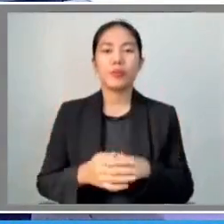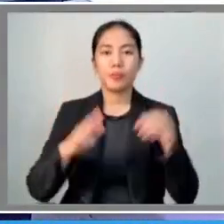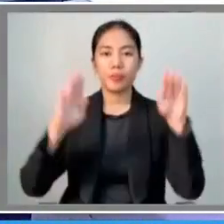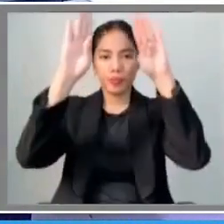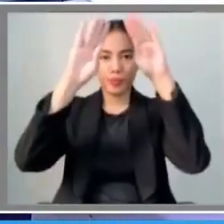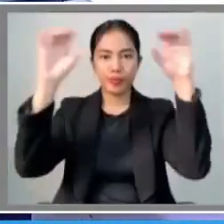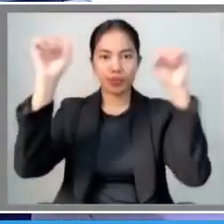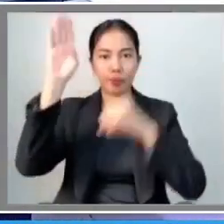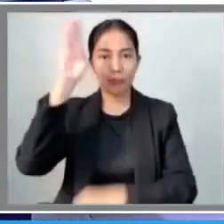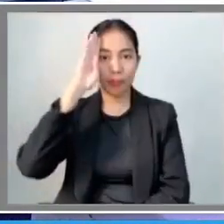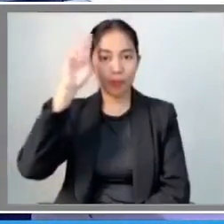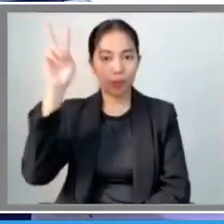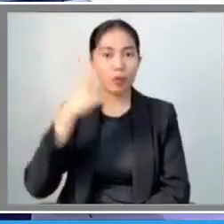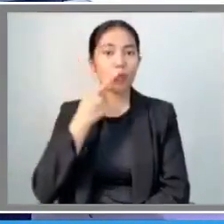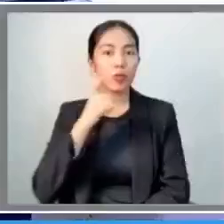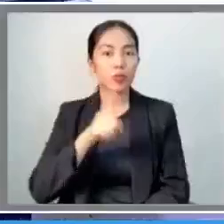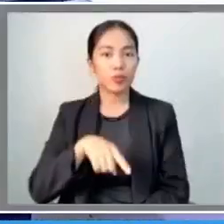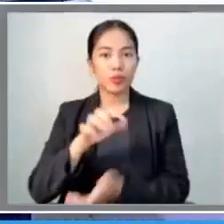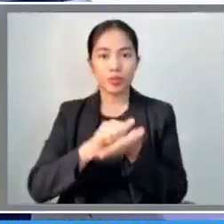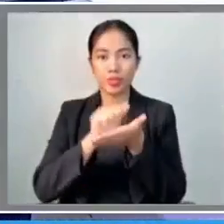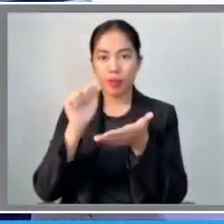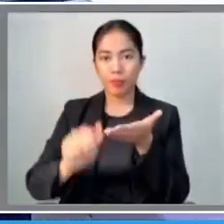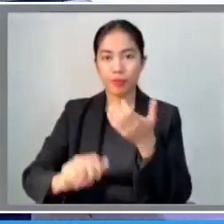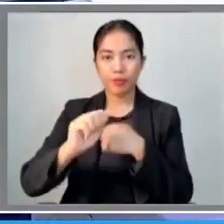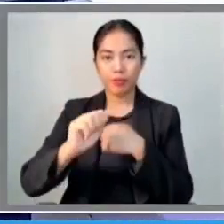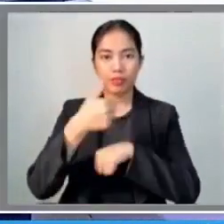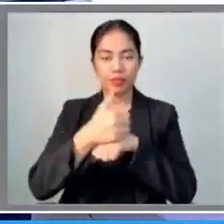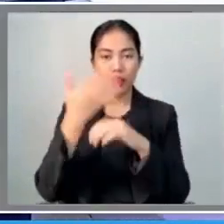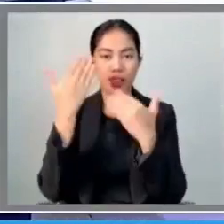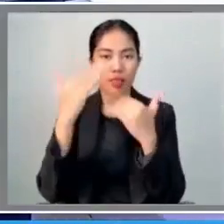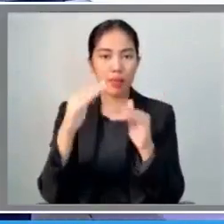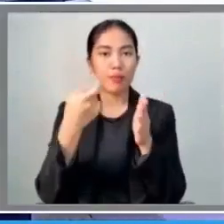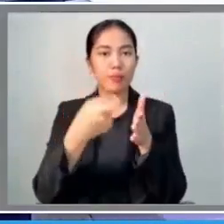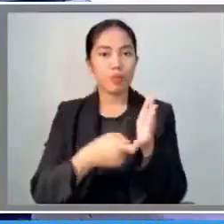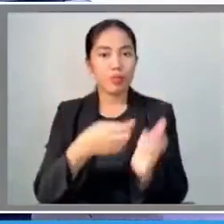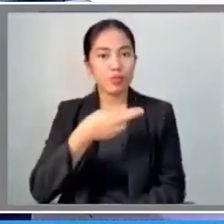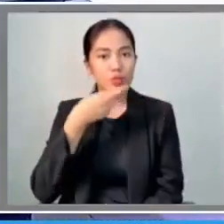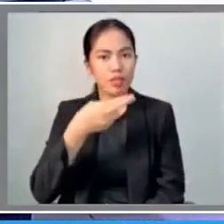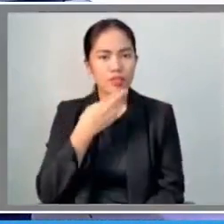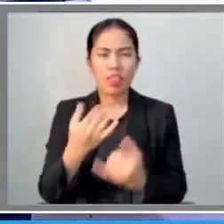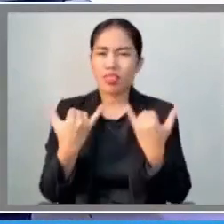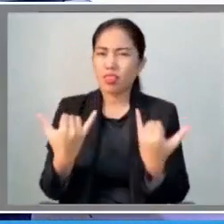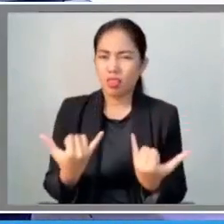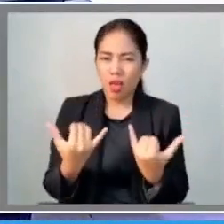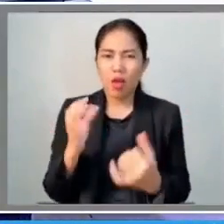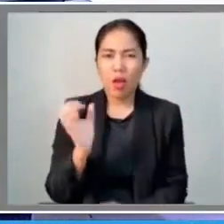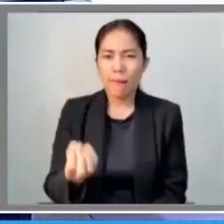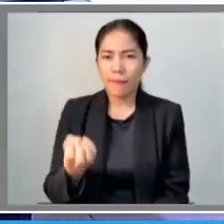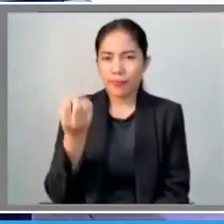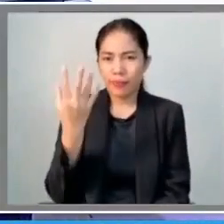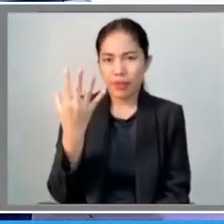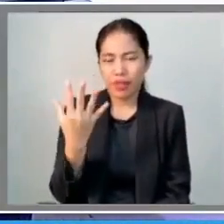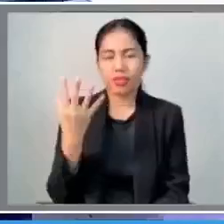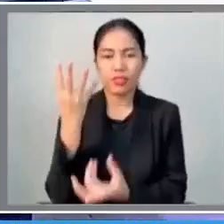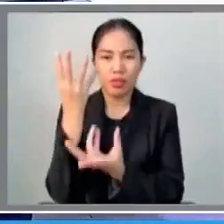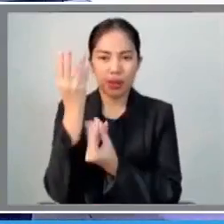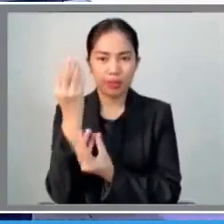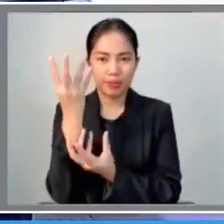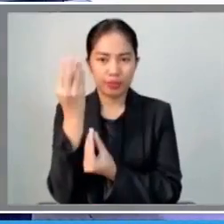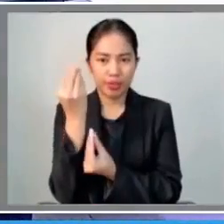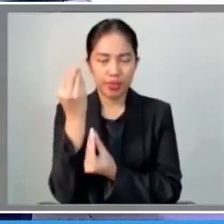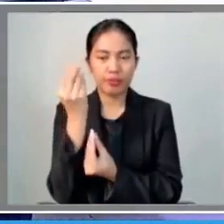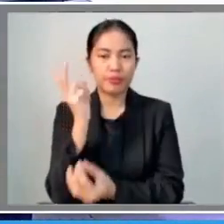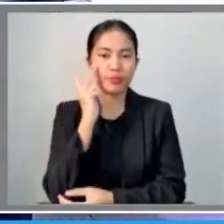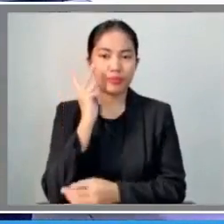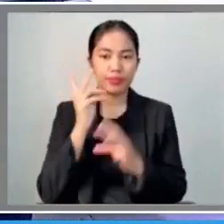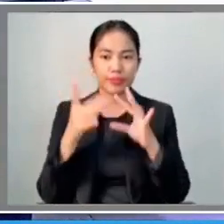eh magkano na ba ang presyo ng bigas sa mga pamilihin o pamilihan? Unahin na natin kumustahin ang presyo sa probinsya sa balita live